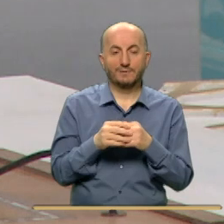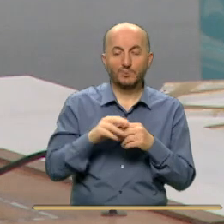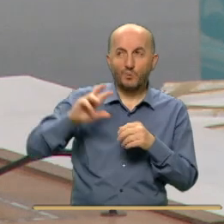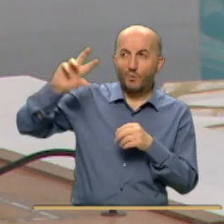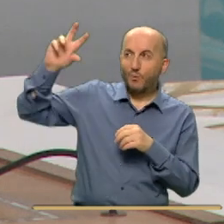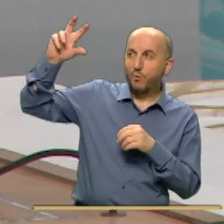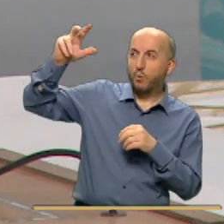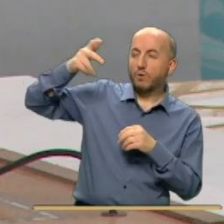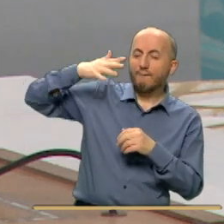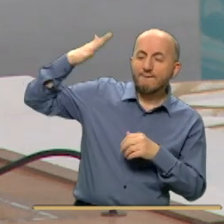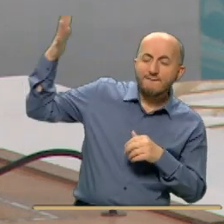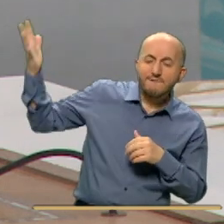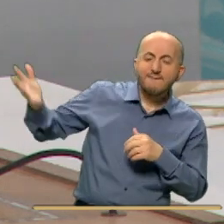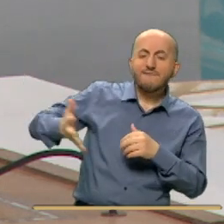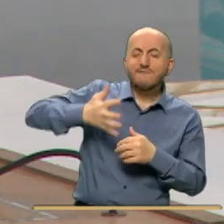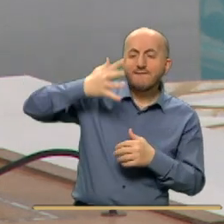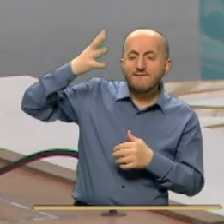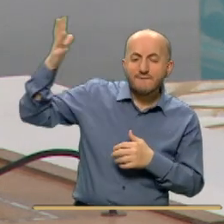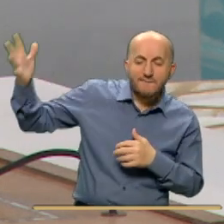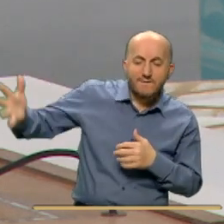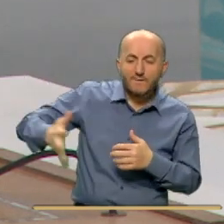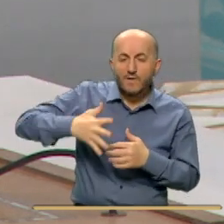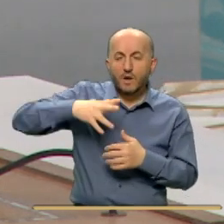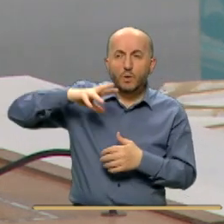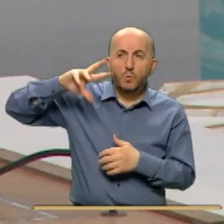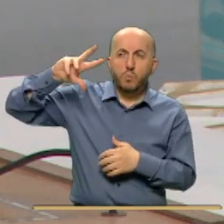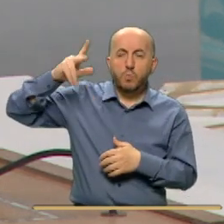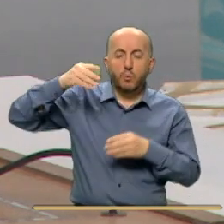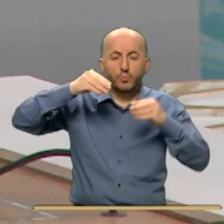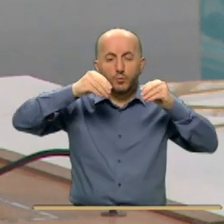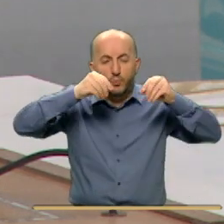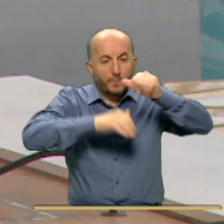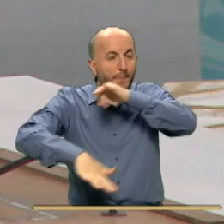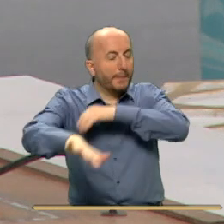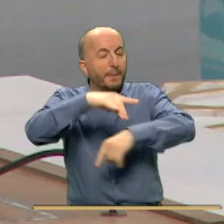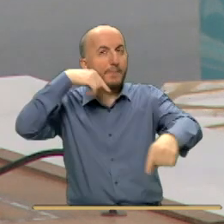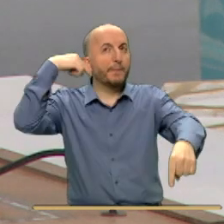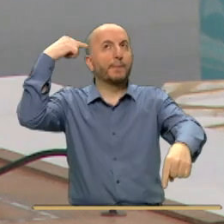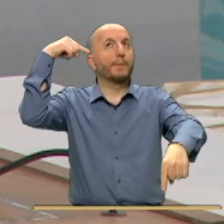güneşin şiddetli harareti, kavurucu sıcağı, çölde düşünün, çölde.